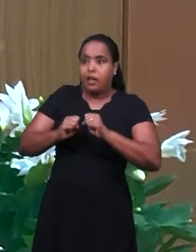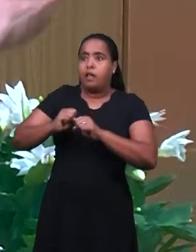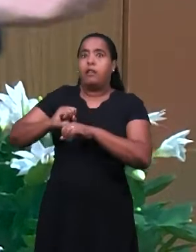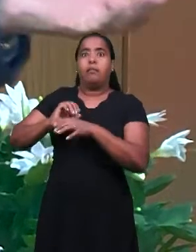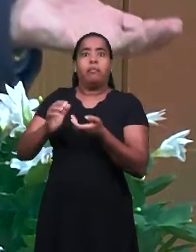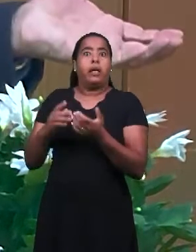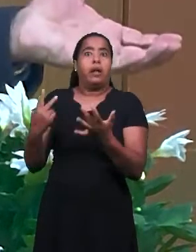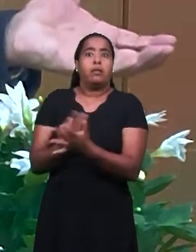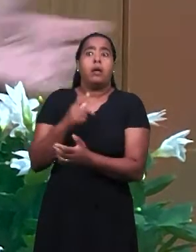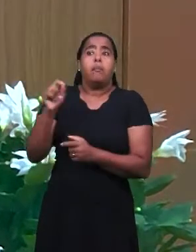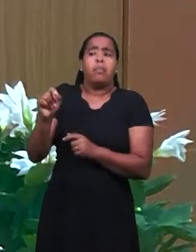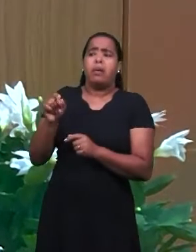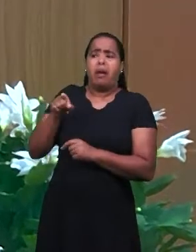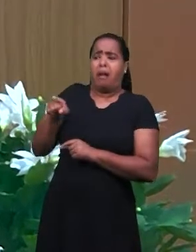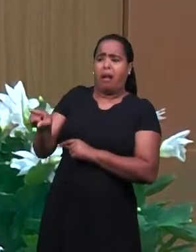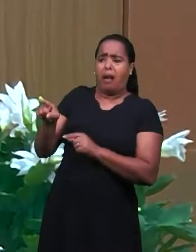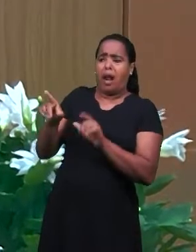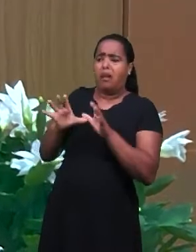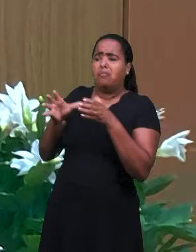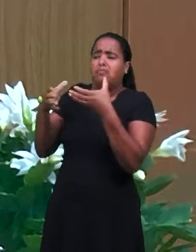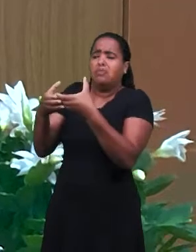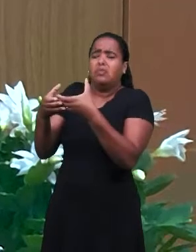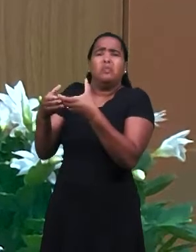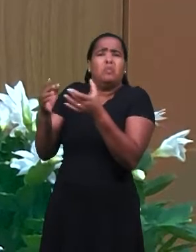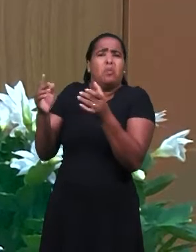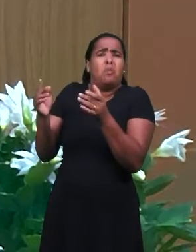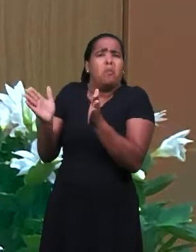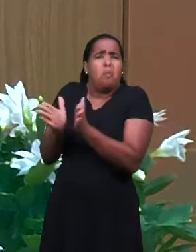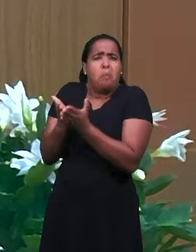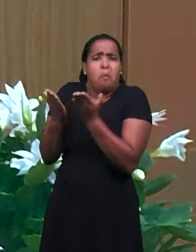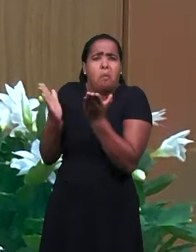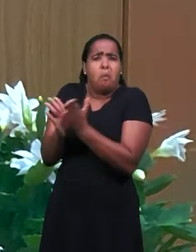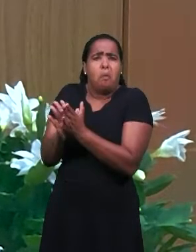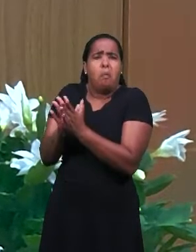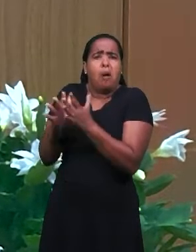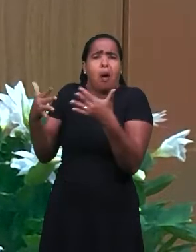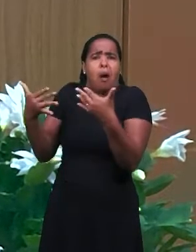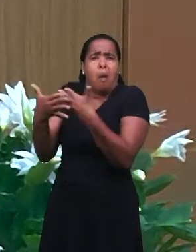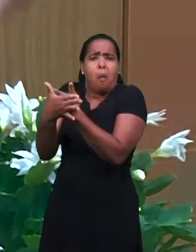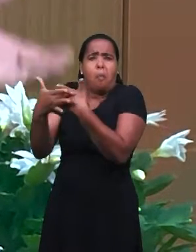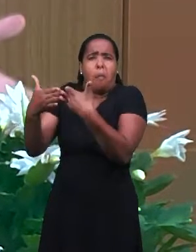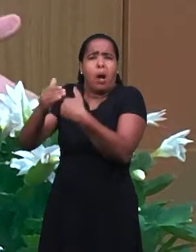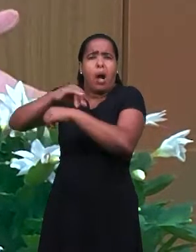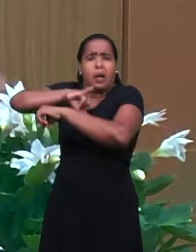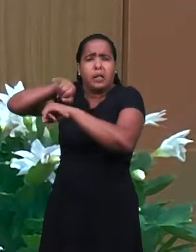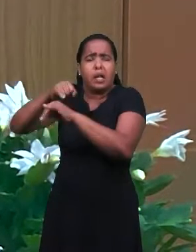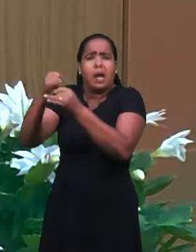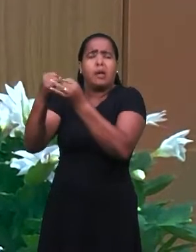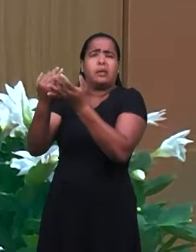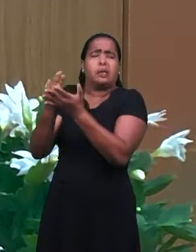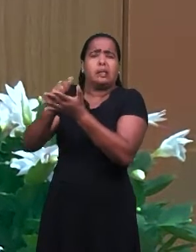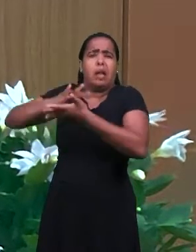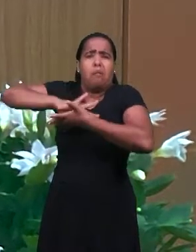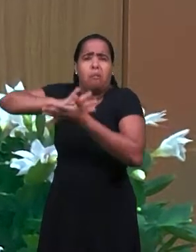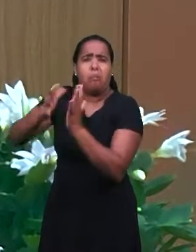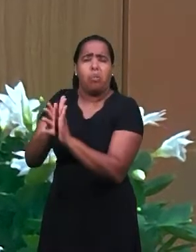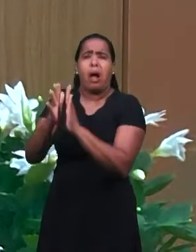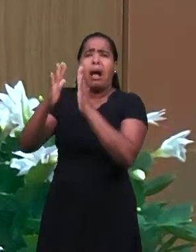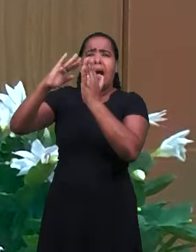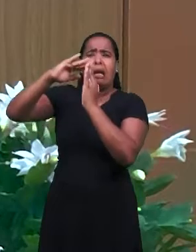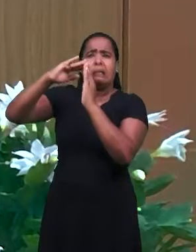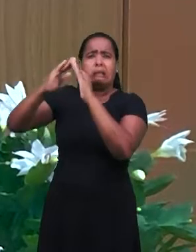жаждали, чтобы это произошло, потому что нищета была великая, город был разрушен, дома многие